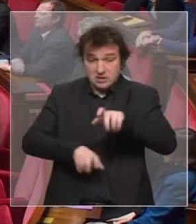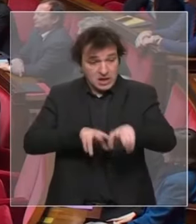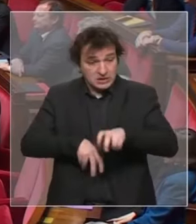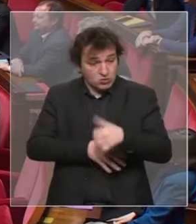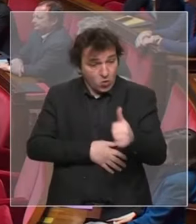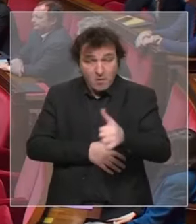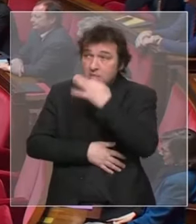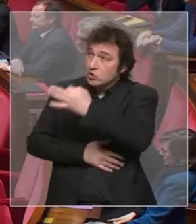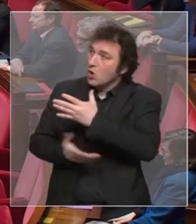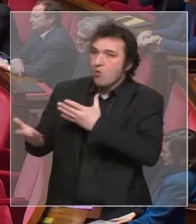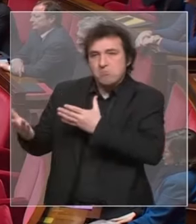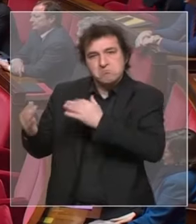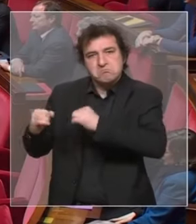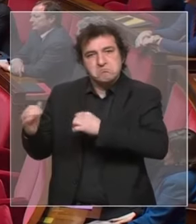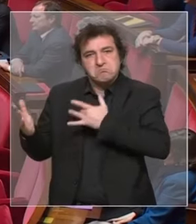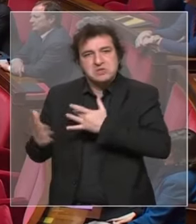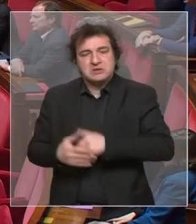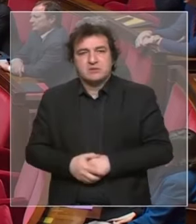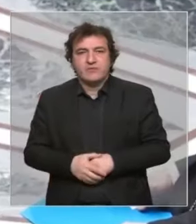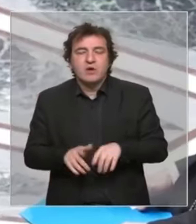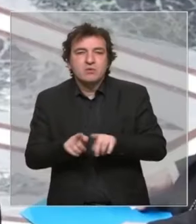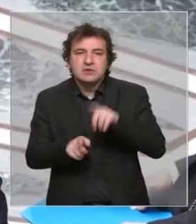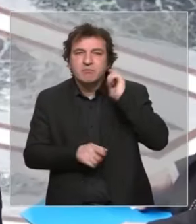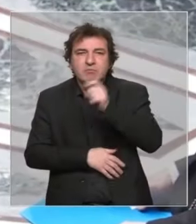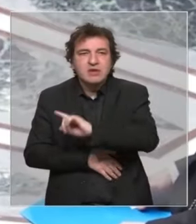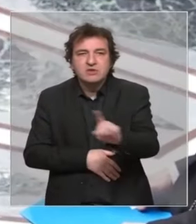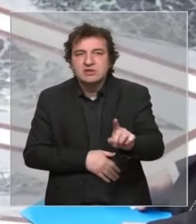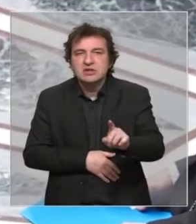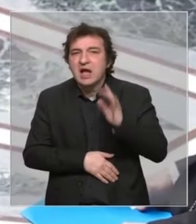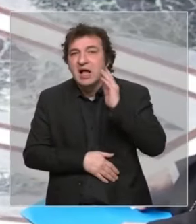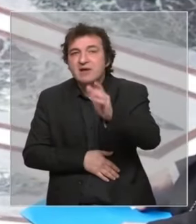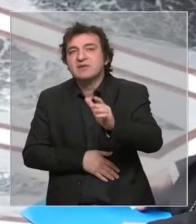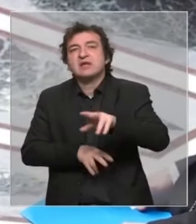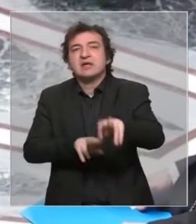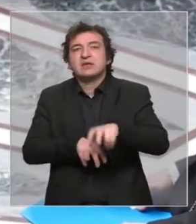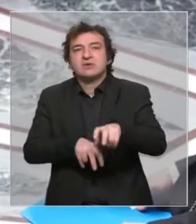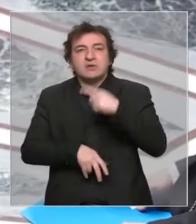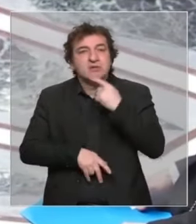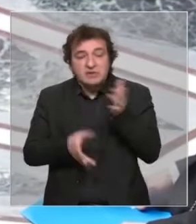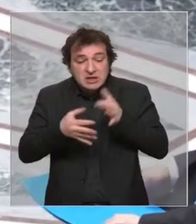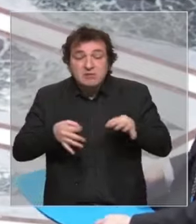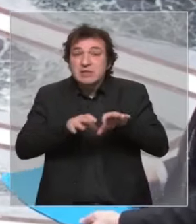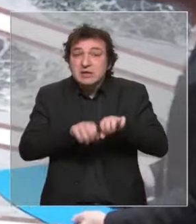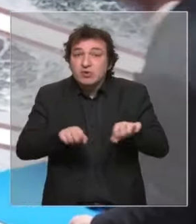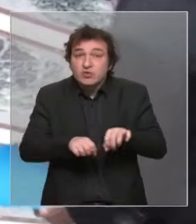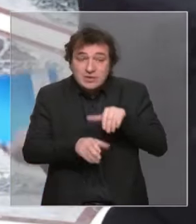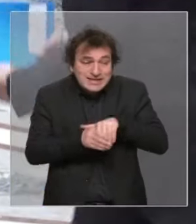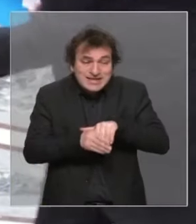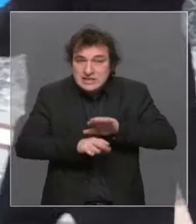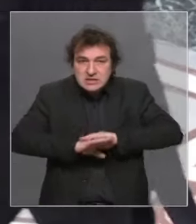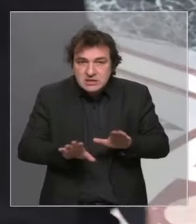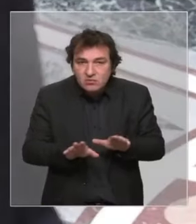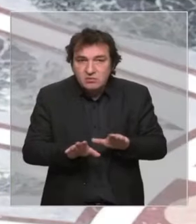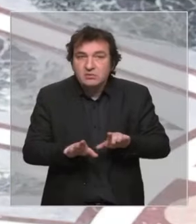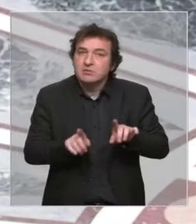disent. Incohérent ensuite parce que l'avenir de notre agriculture, ce n'est pas l'autarcie, mais que c'est l'export, qu'on ne peut pas mettre le